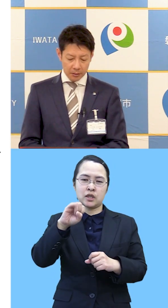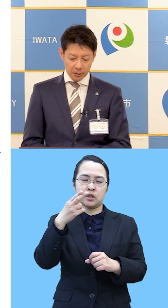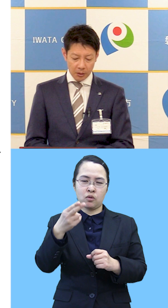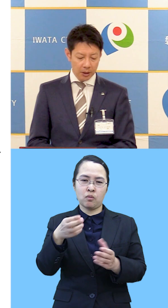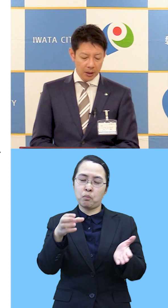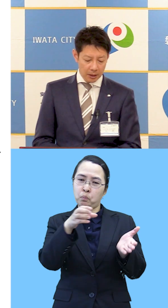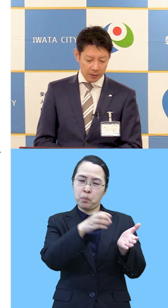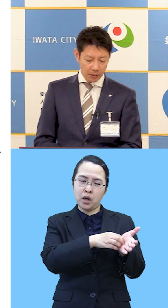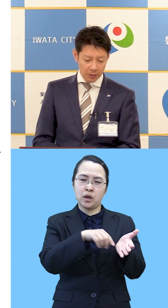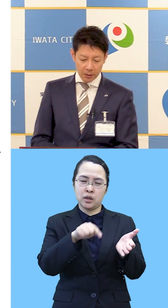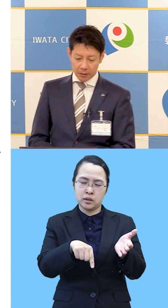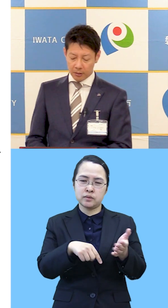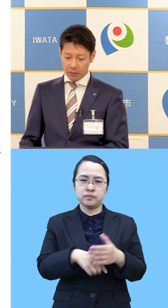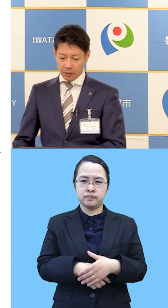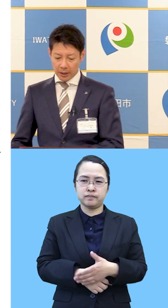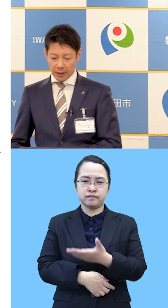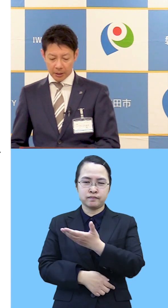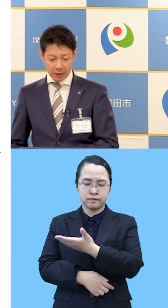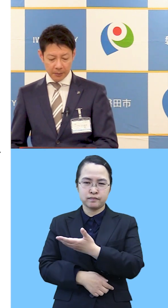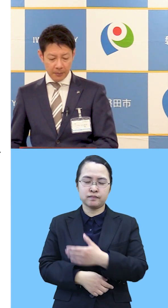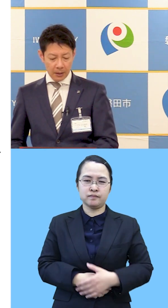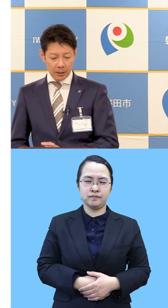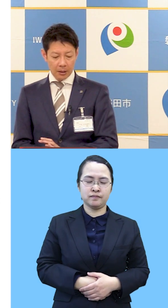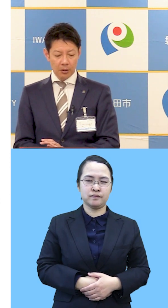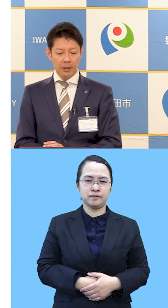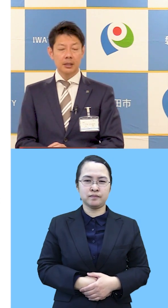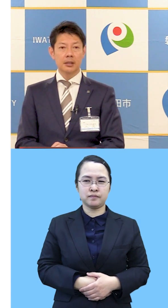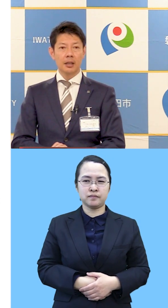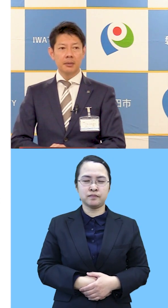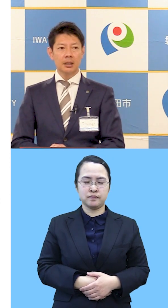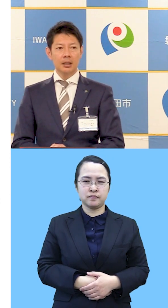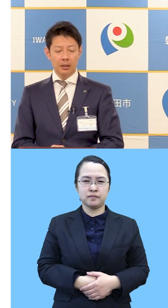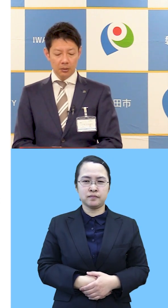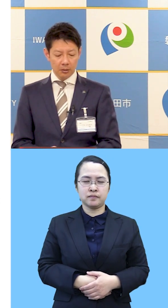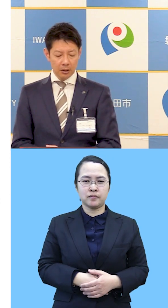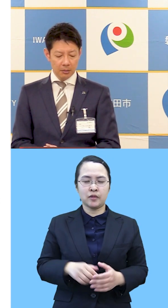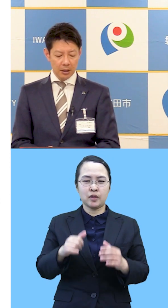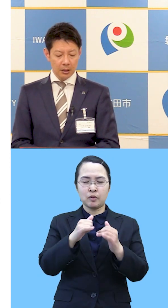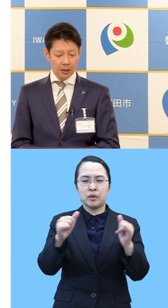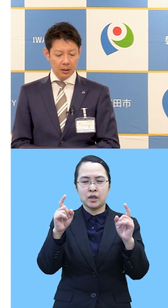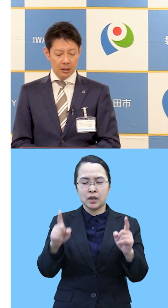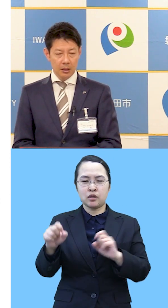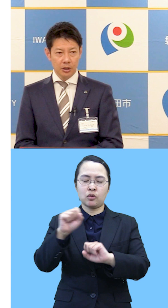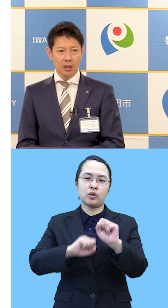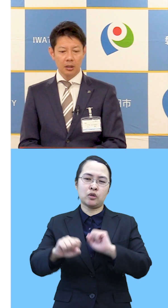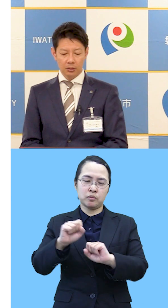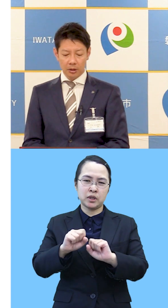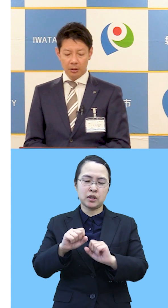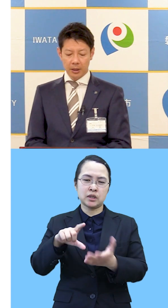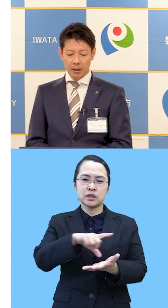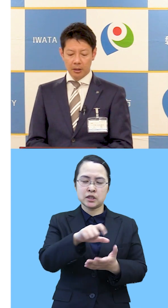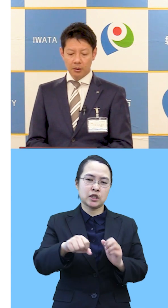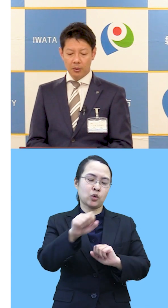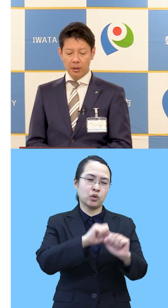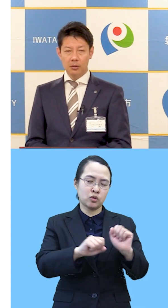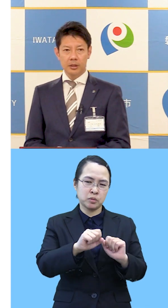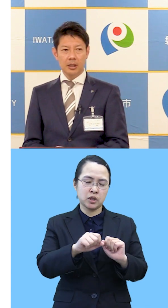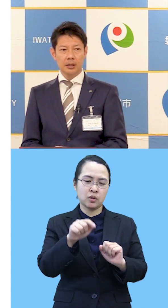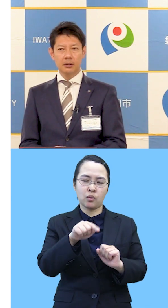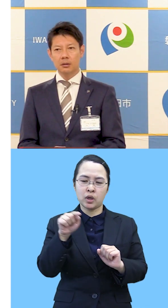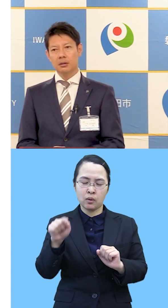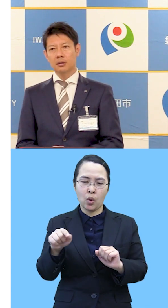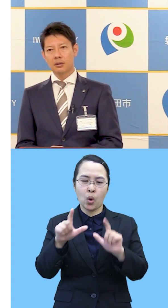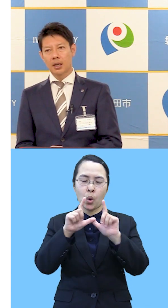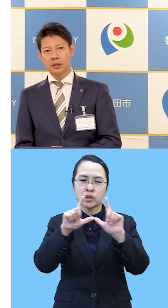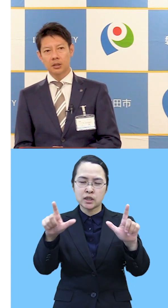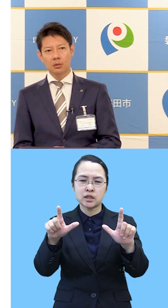する協定締結ということであります。でこれはですね、民間の取り組み、地域の取り組み、これをお知